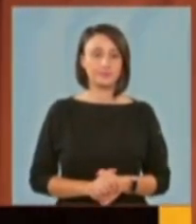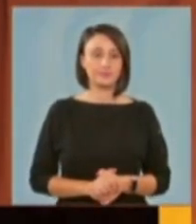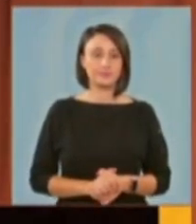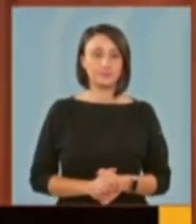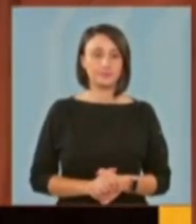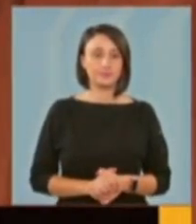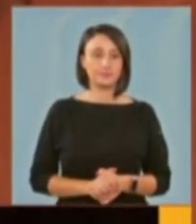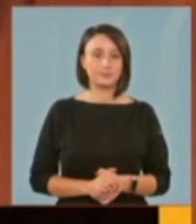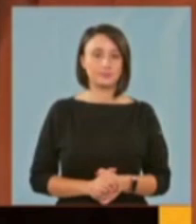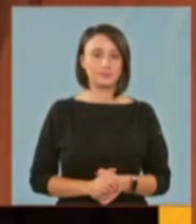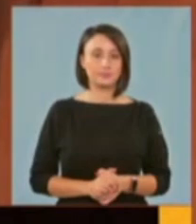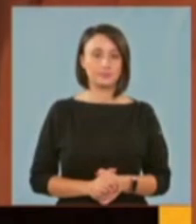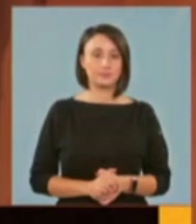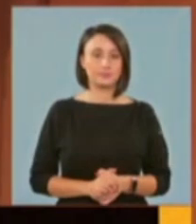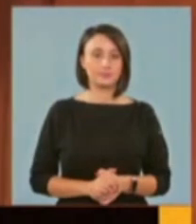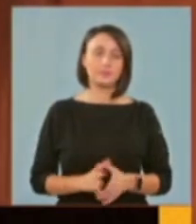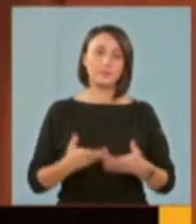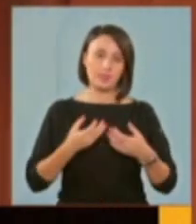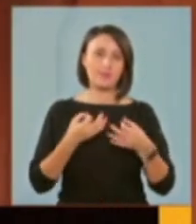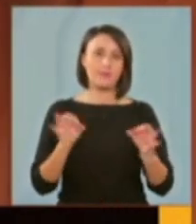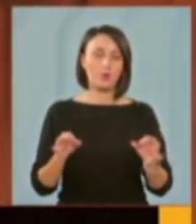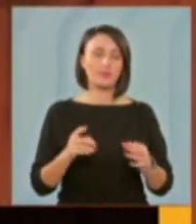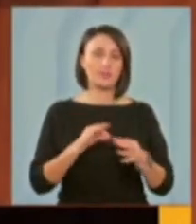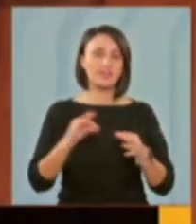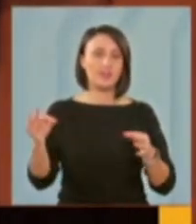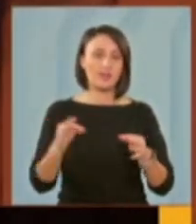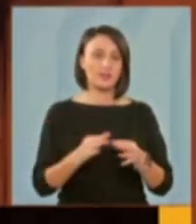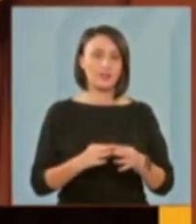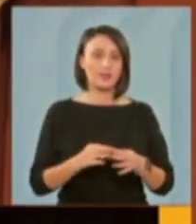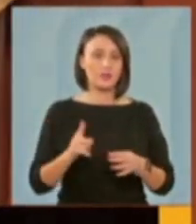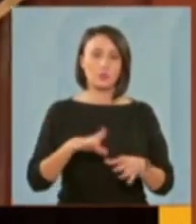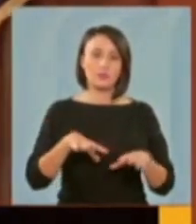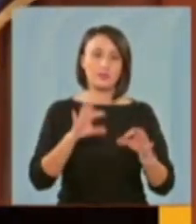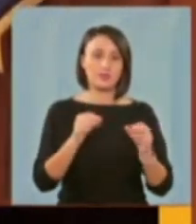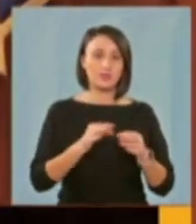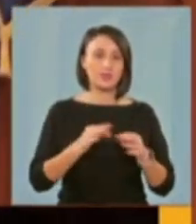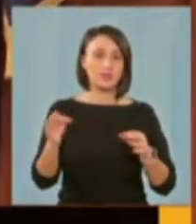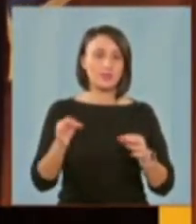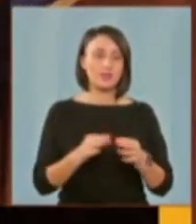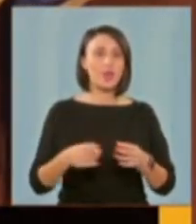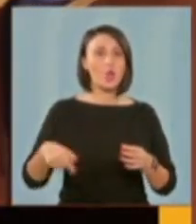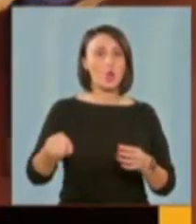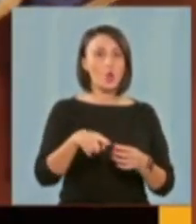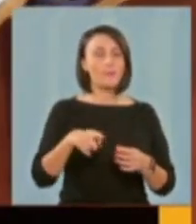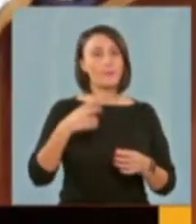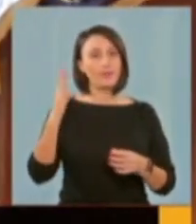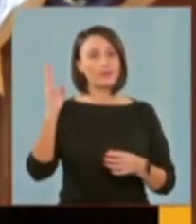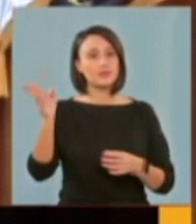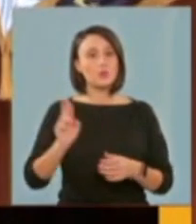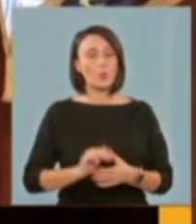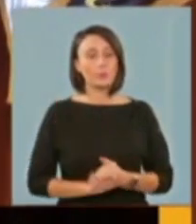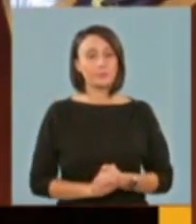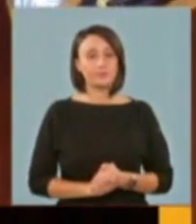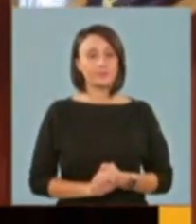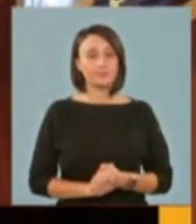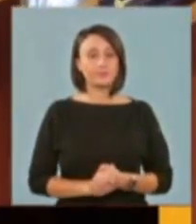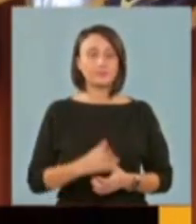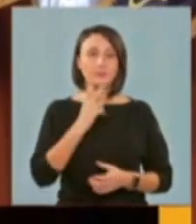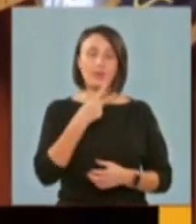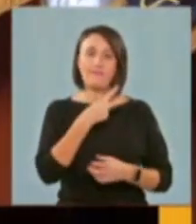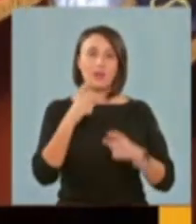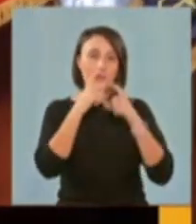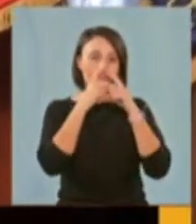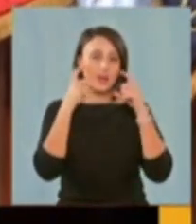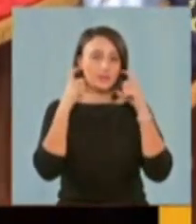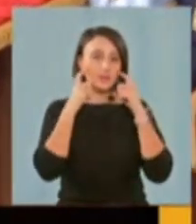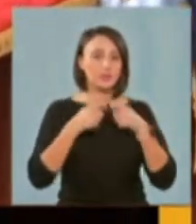Dați-mi voie, fiind o distanță socială destul de mare, care nu se va regăsi în distanța dintre noi mai încolo, să vorbesc fără